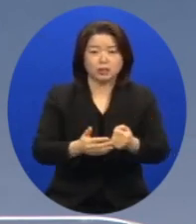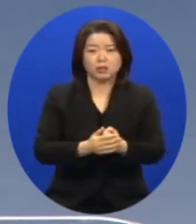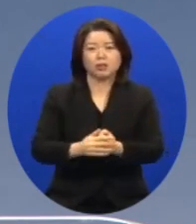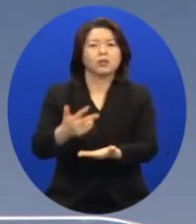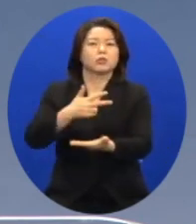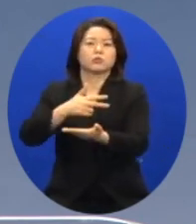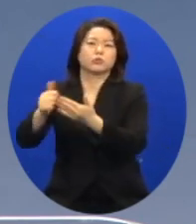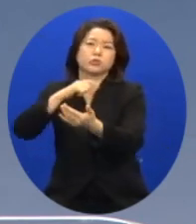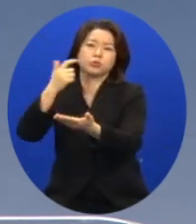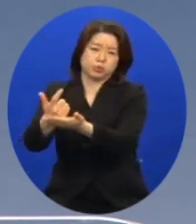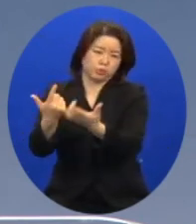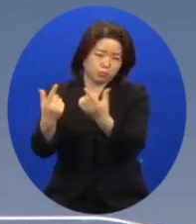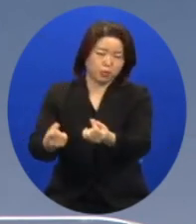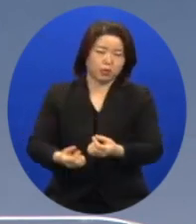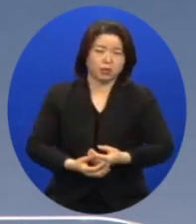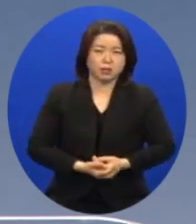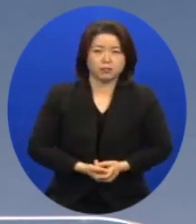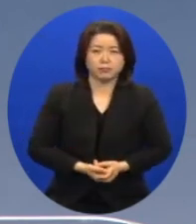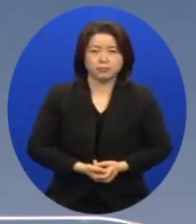속인 것입니다